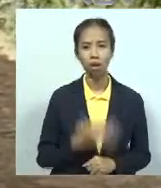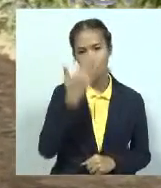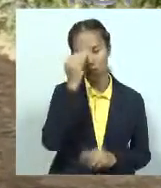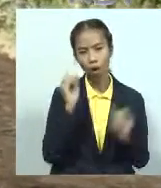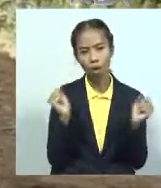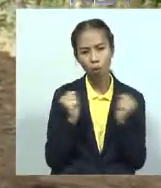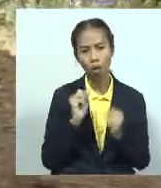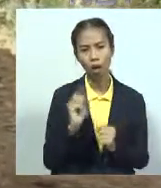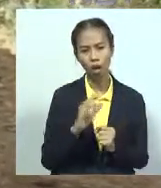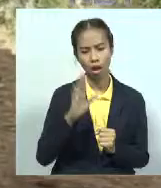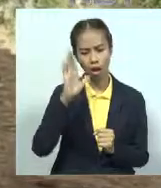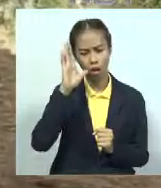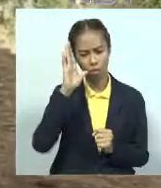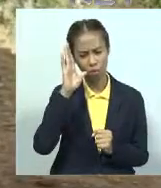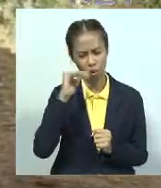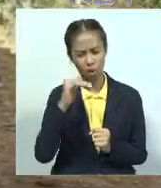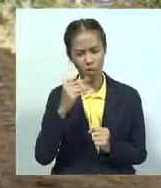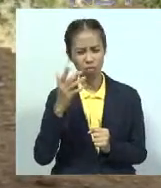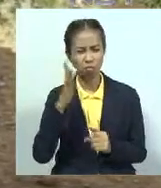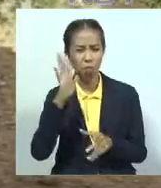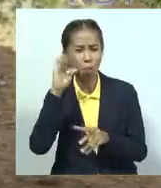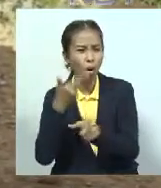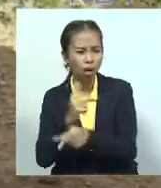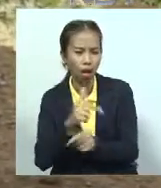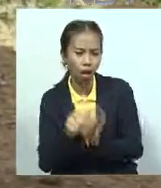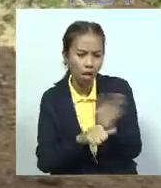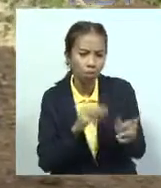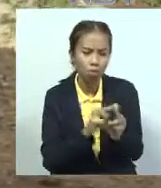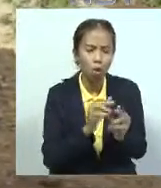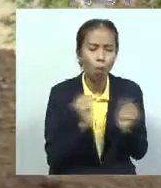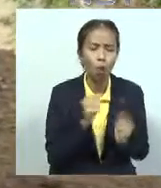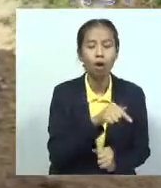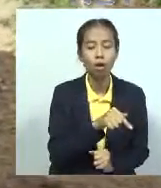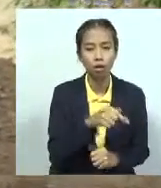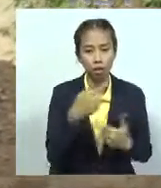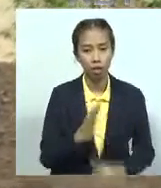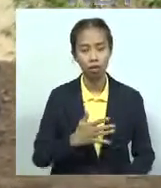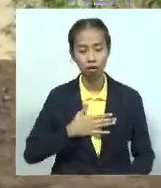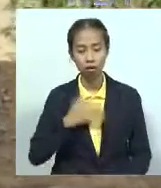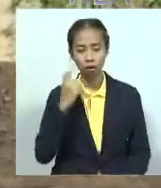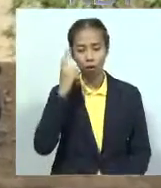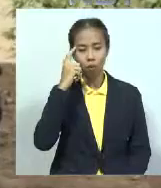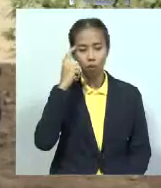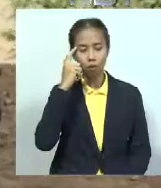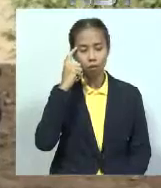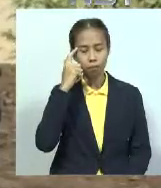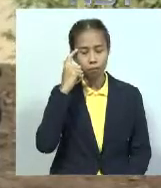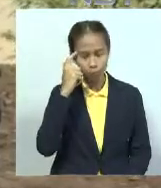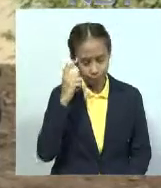เลี้ยงจะกระทำชำเราก็ต้องหนีมานะครับเนี่ยเรื่องเนี้ยพอผมรู้เข้าก็เลยอยากจะ